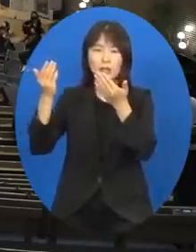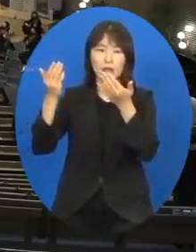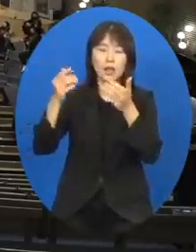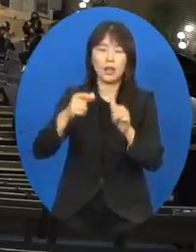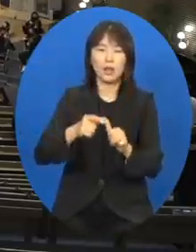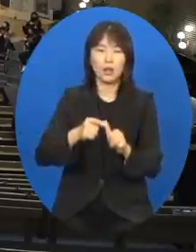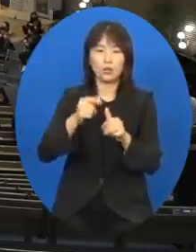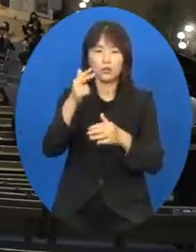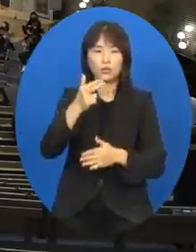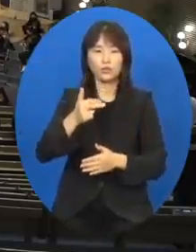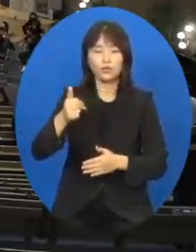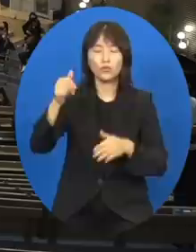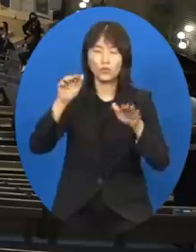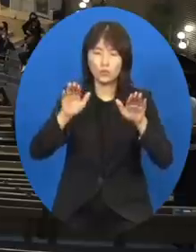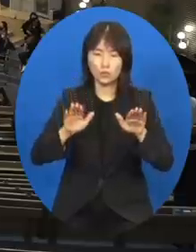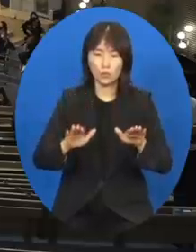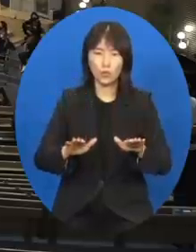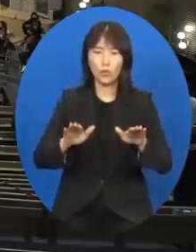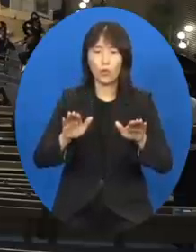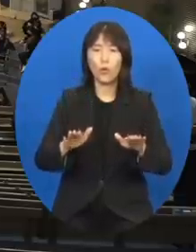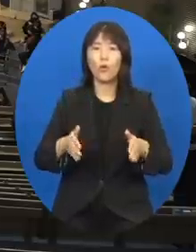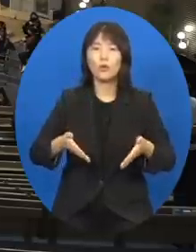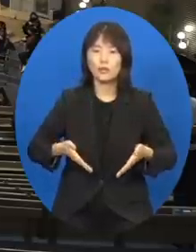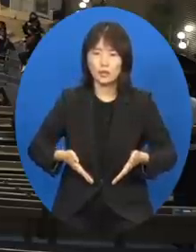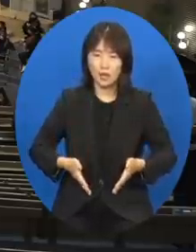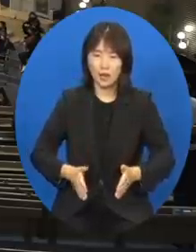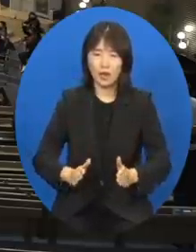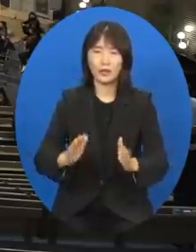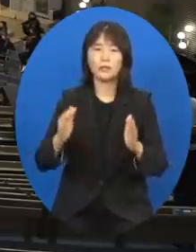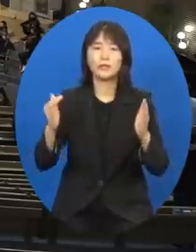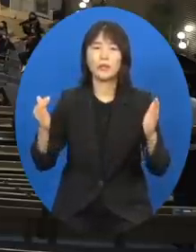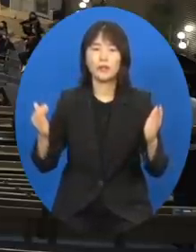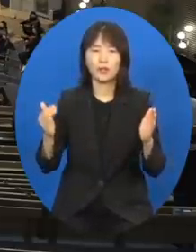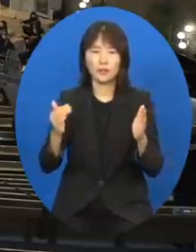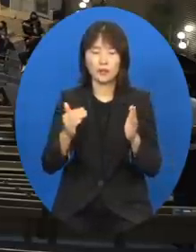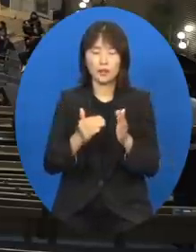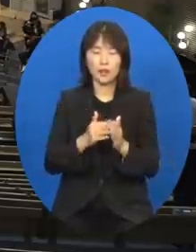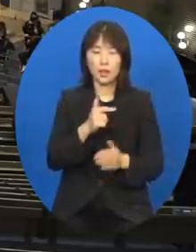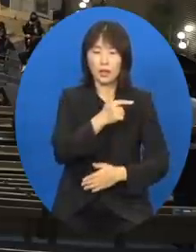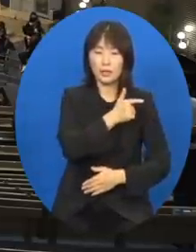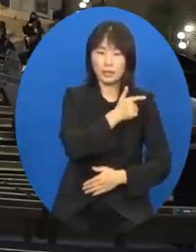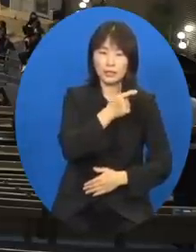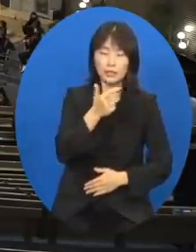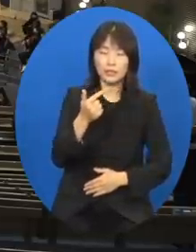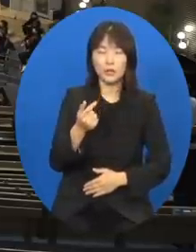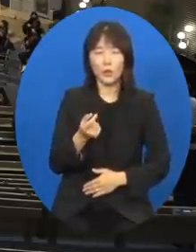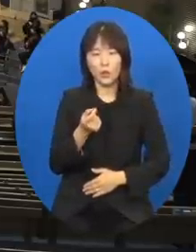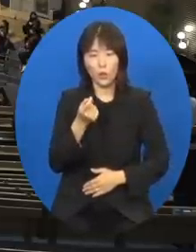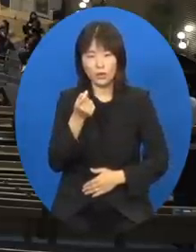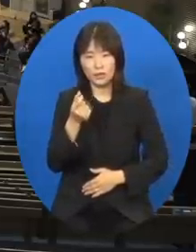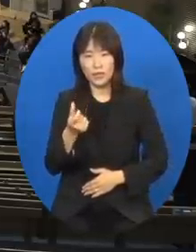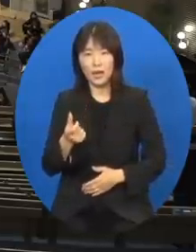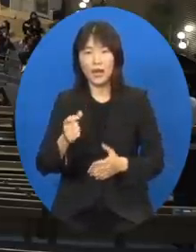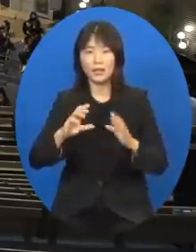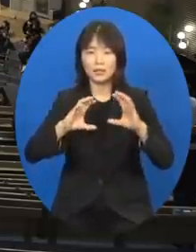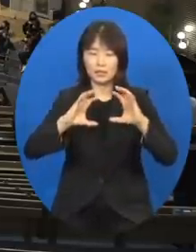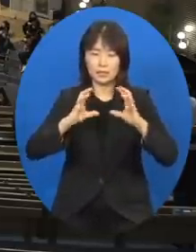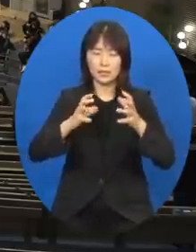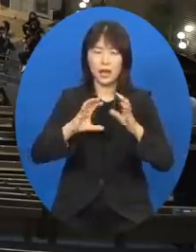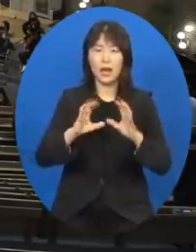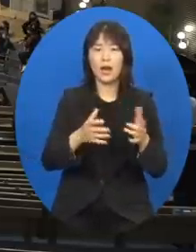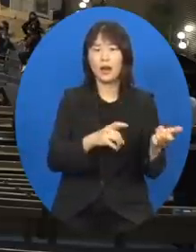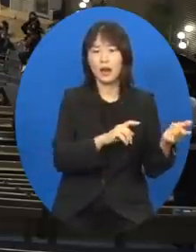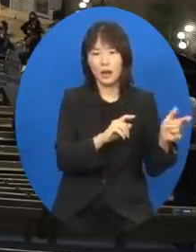돌려보내세. 구주 오늘 나셨네. 크고